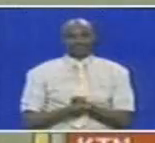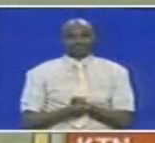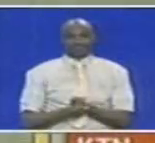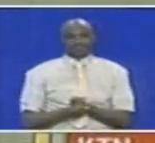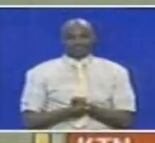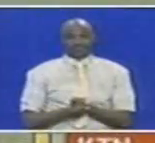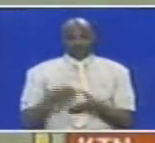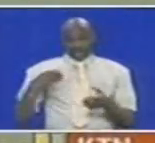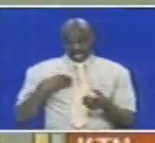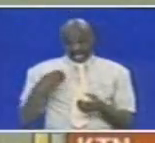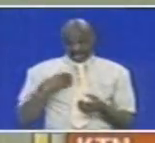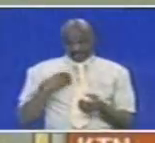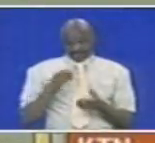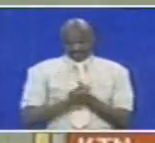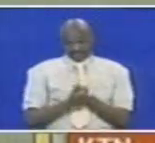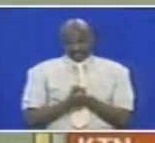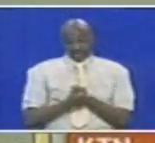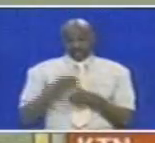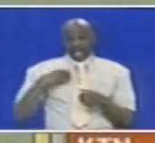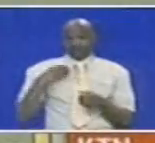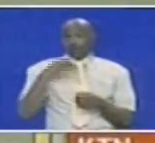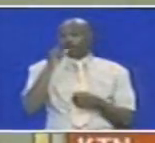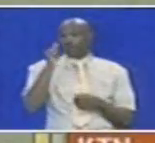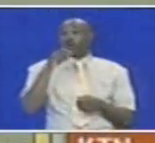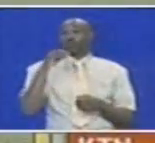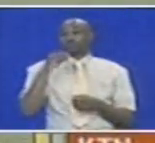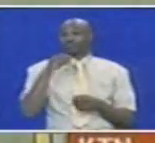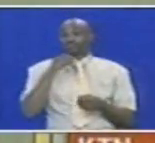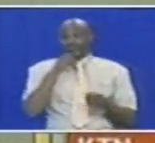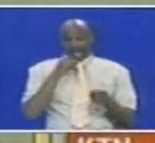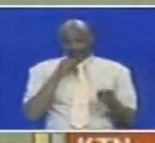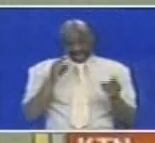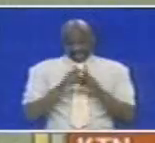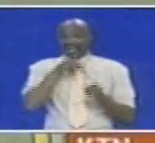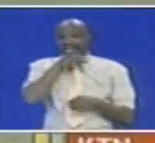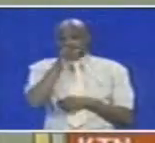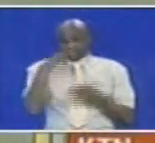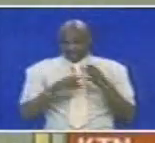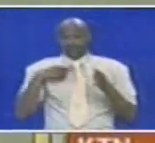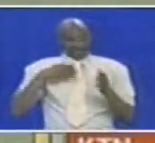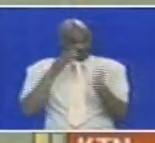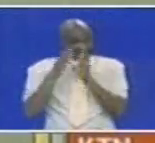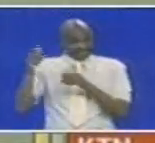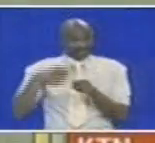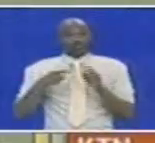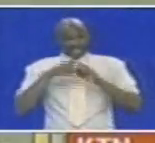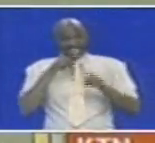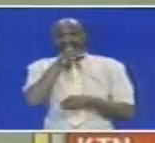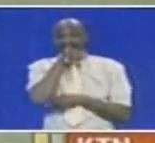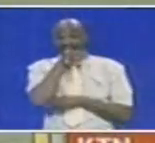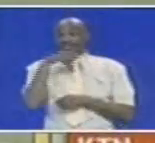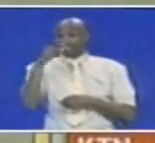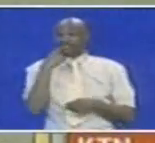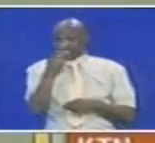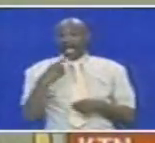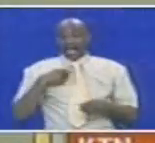Mbunge mteule Oburu Odinga anadai kuna njama ya kutaka kumuua nduguye Raila Odinga. Oburu Odinga anasema yuko na taarifa za